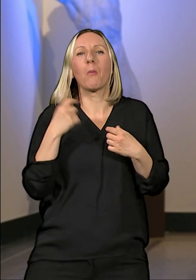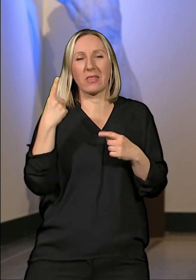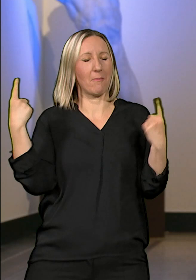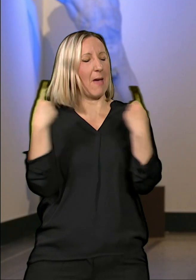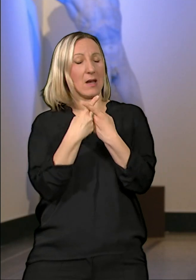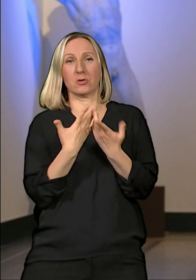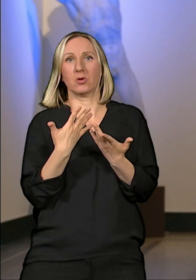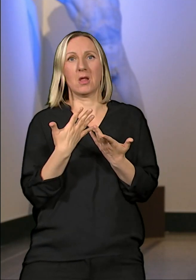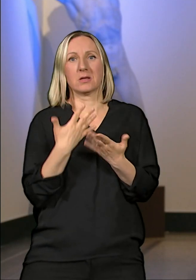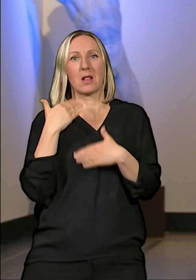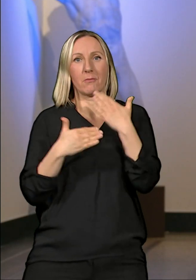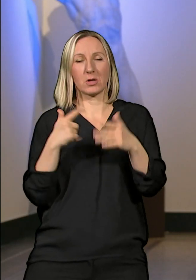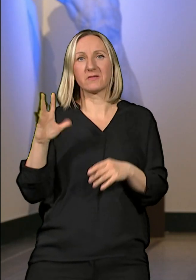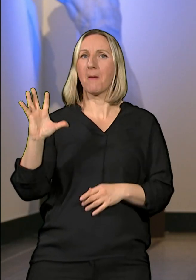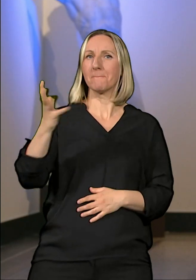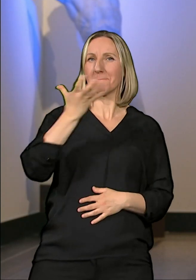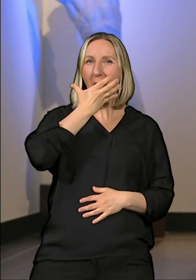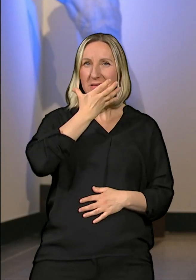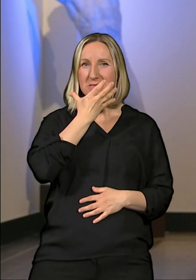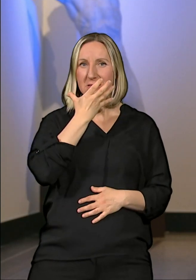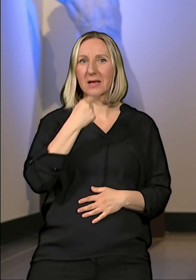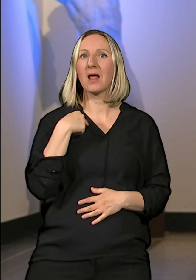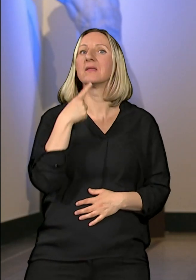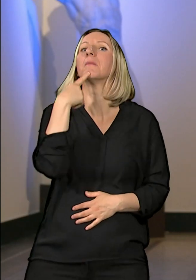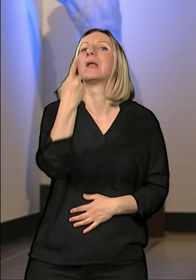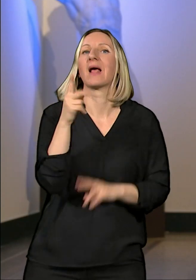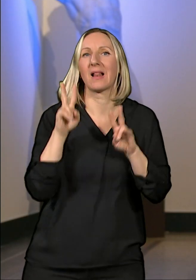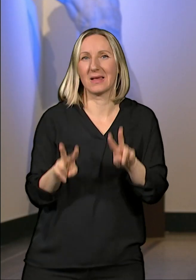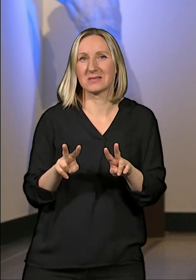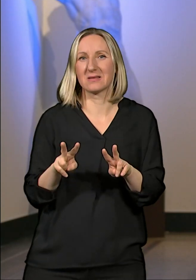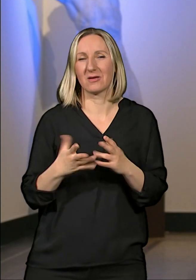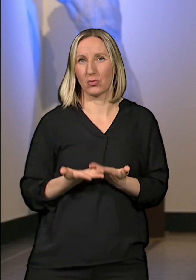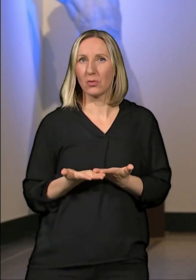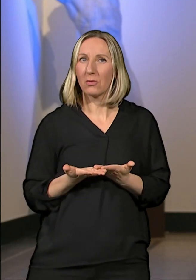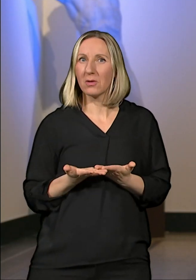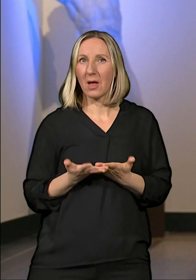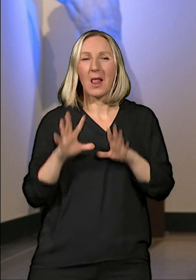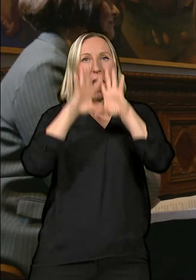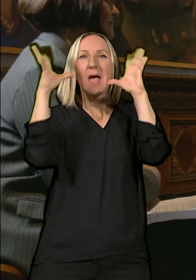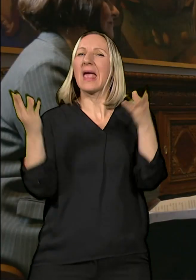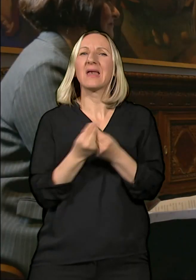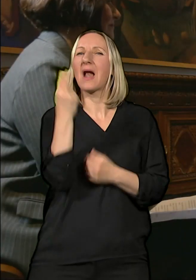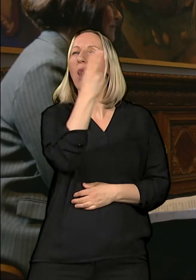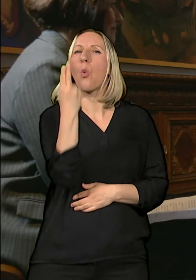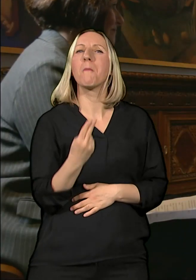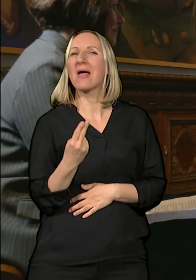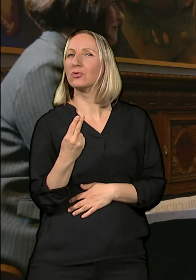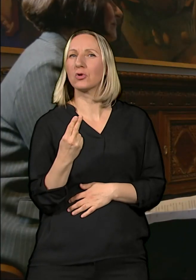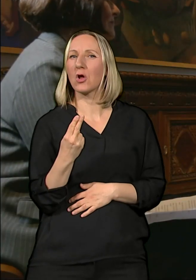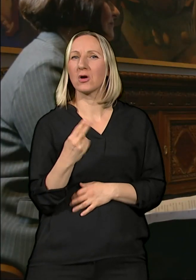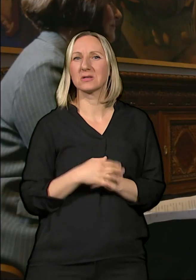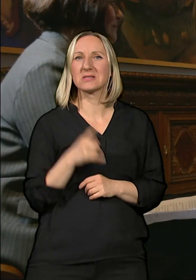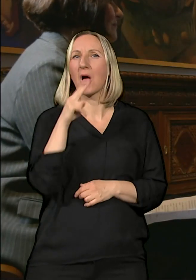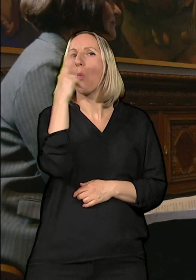gde vi stavite masku da biste rekli istinu. Kao i generalna umetnost, to je jedna opsena,